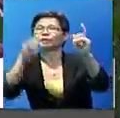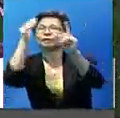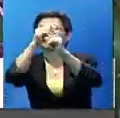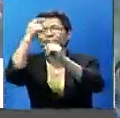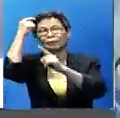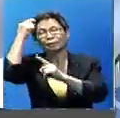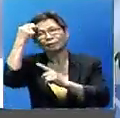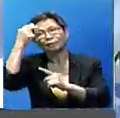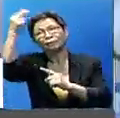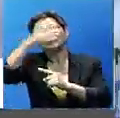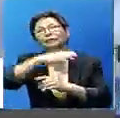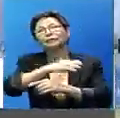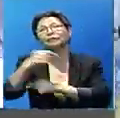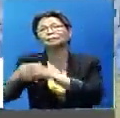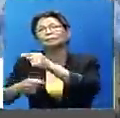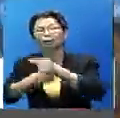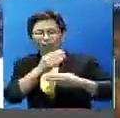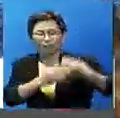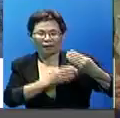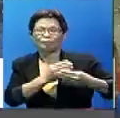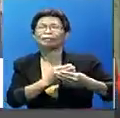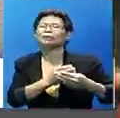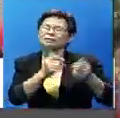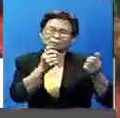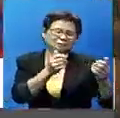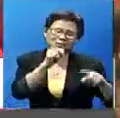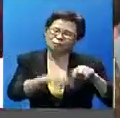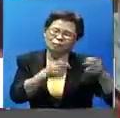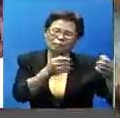intelektual dan sosial. Mereka tidak boleh dibiarkan hanyut dalam